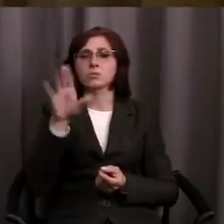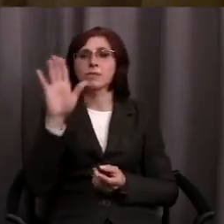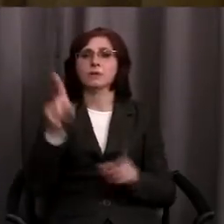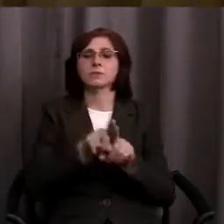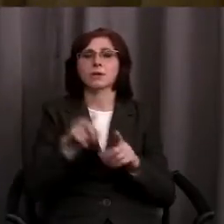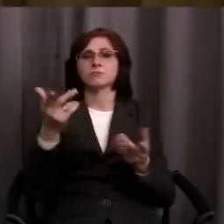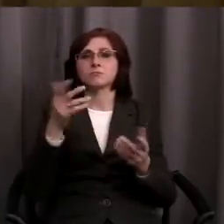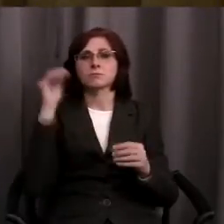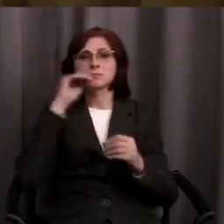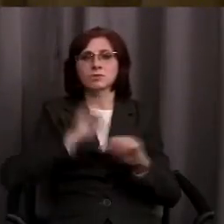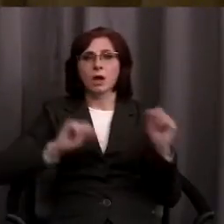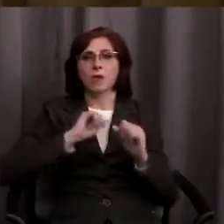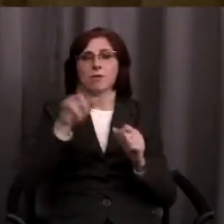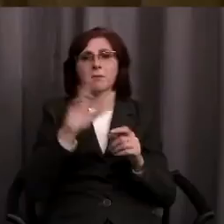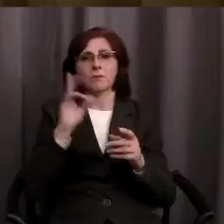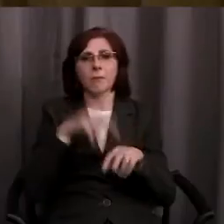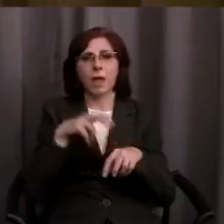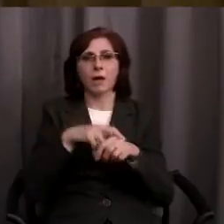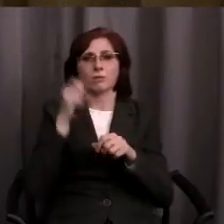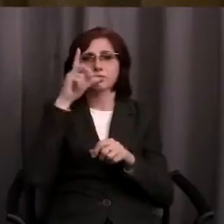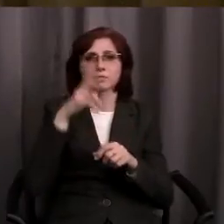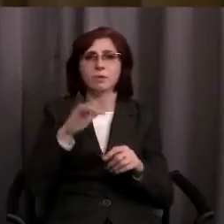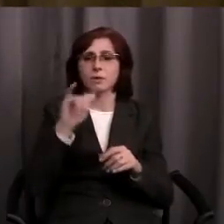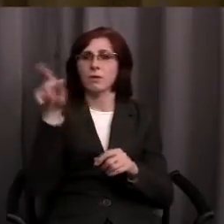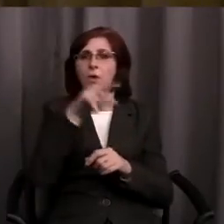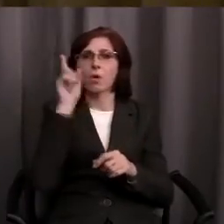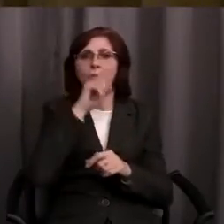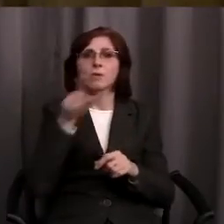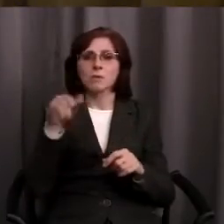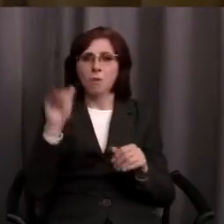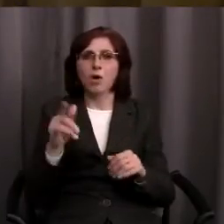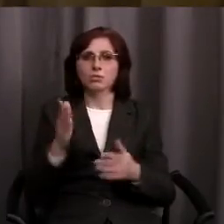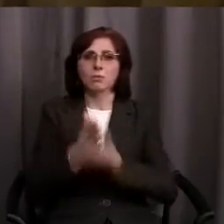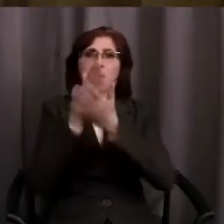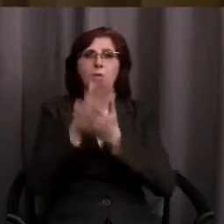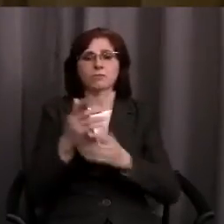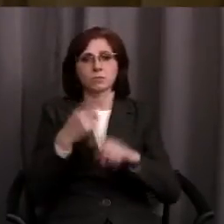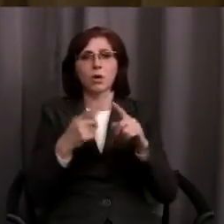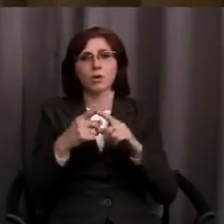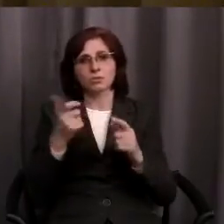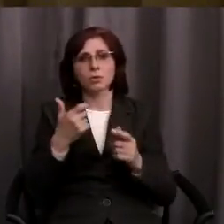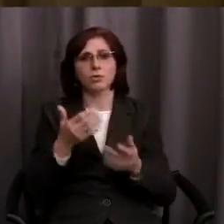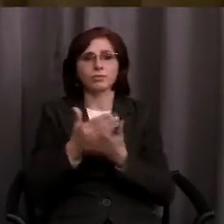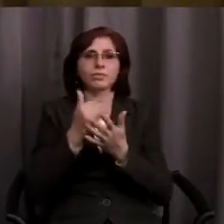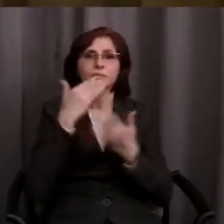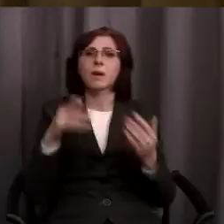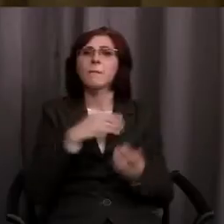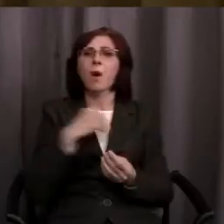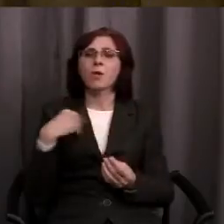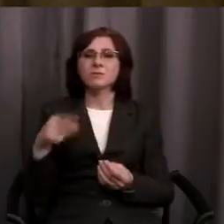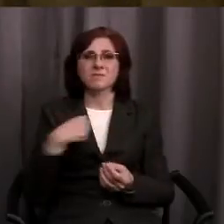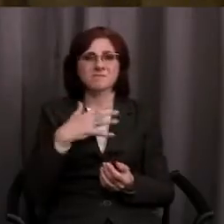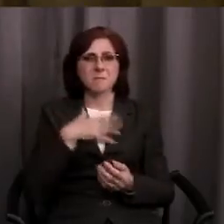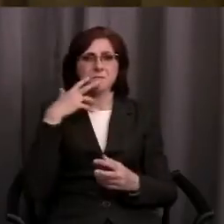działają medycznie i z ludźmi, którzy są w stanie pomóc, wnieść coś sprawy. W Polsce mamy ten